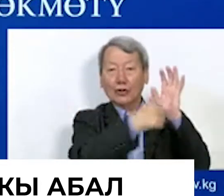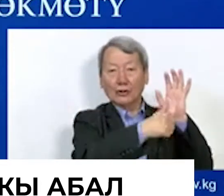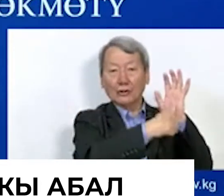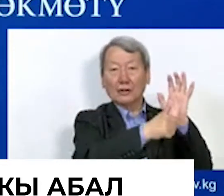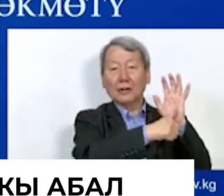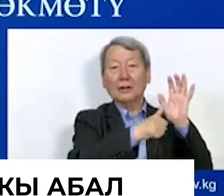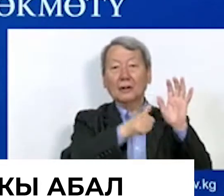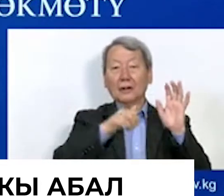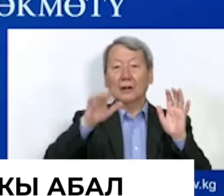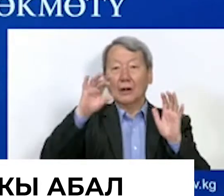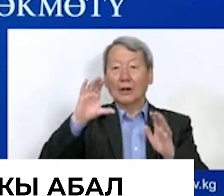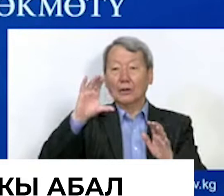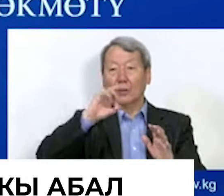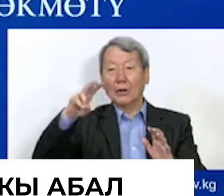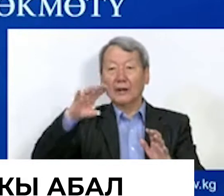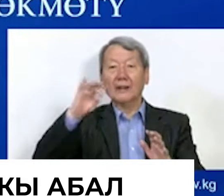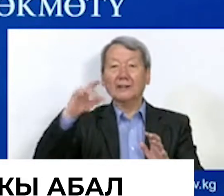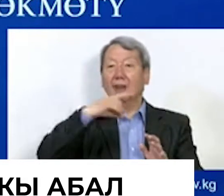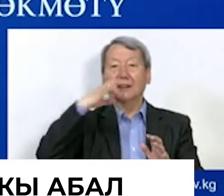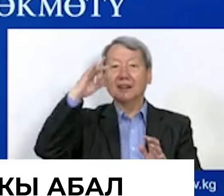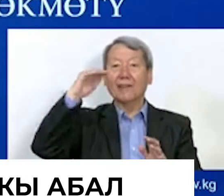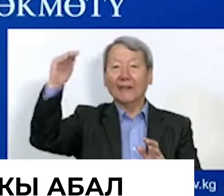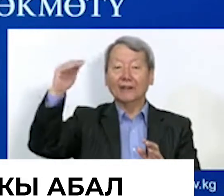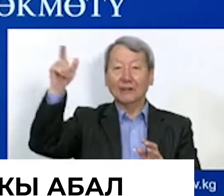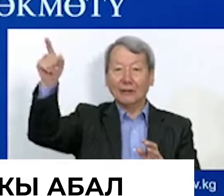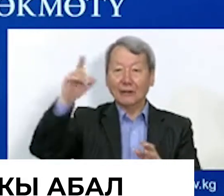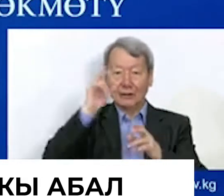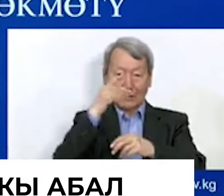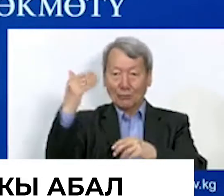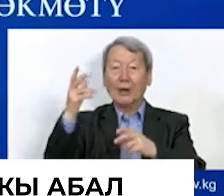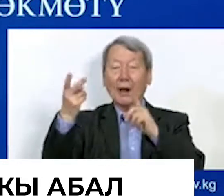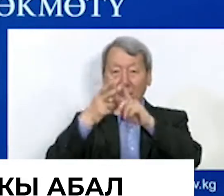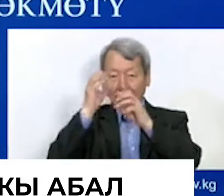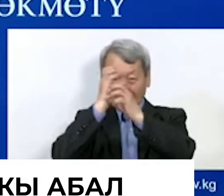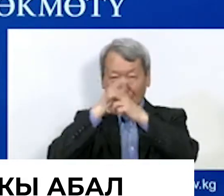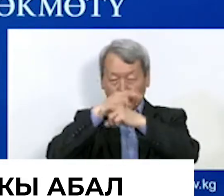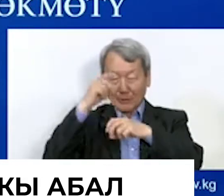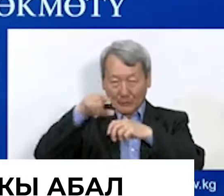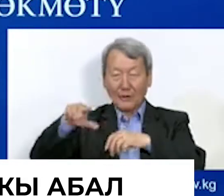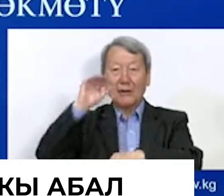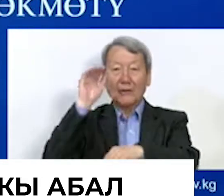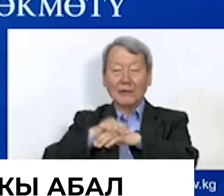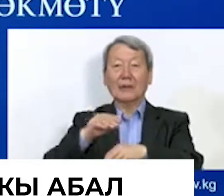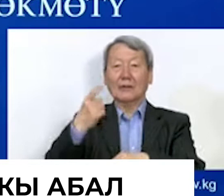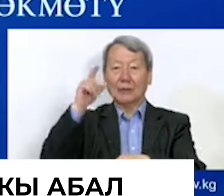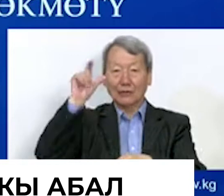учур жана Солилецтен келгендерден дагы лабораториялык иштер жүрүп дагы бир учуру